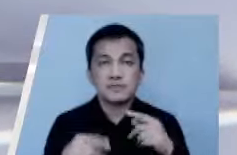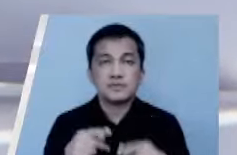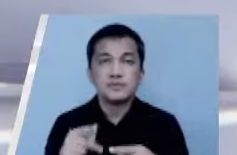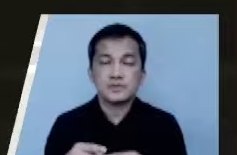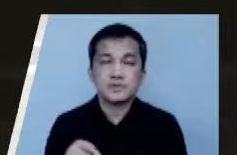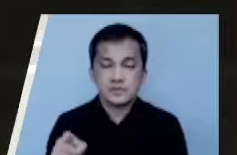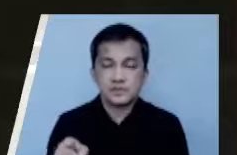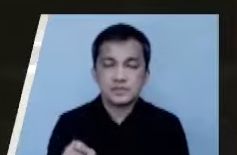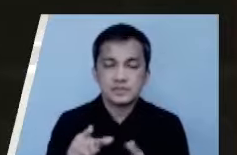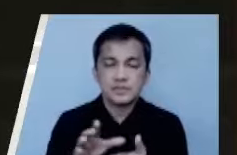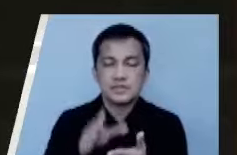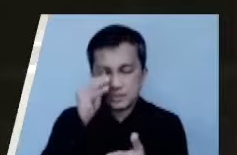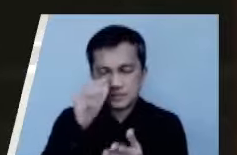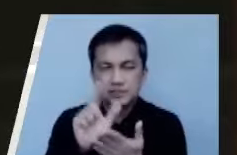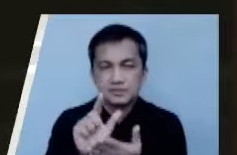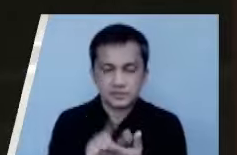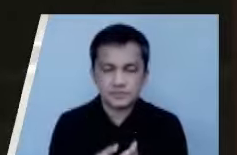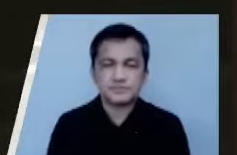lessa